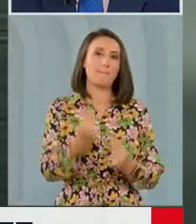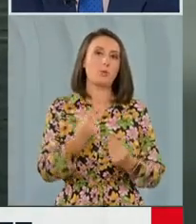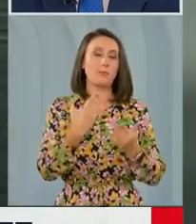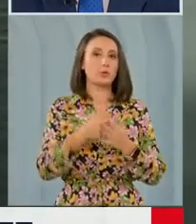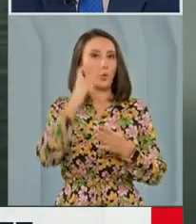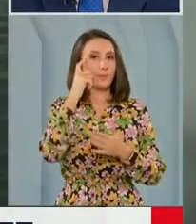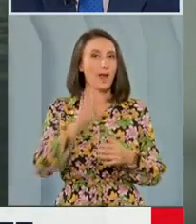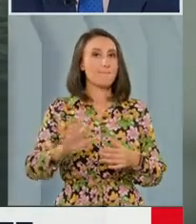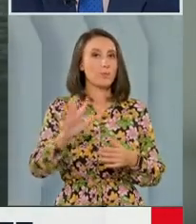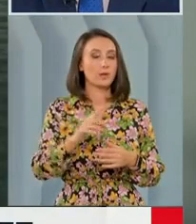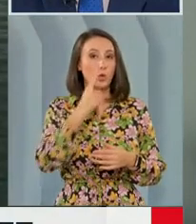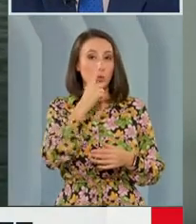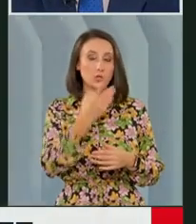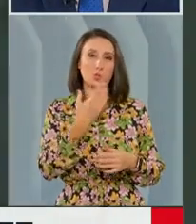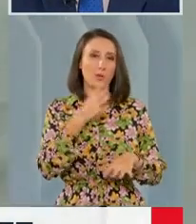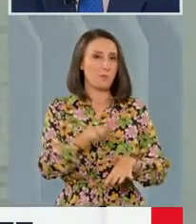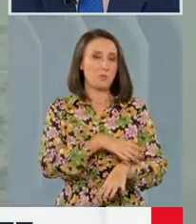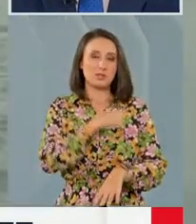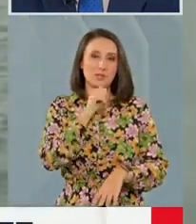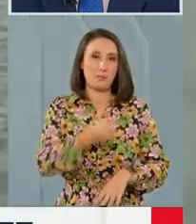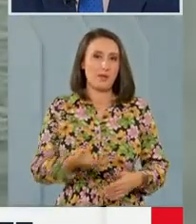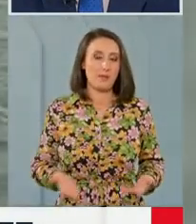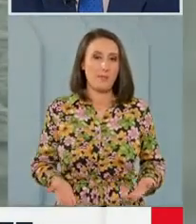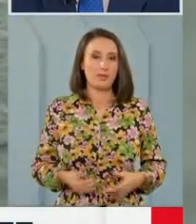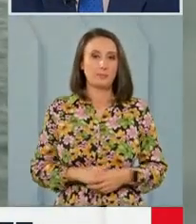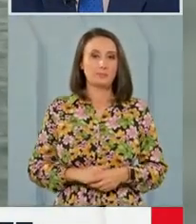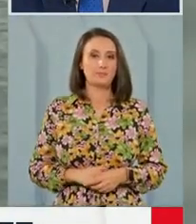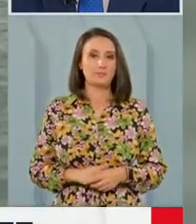bună pentru opinia publică rusă, dar nu impresionează opinia publică internațională.